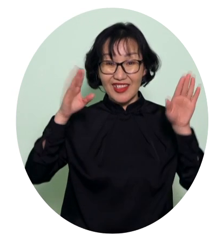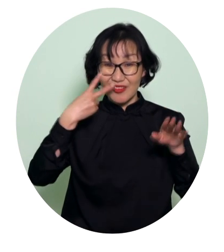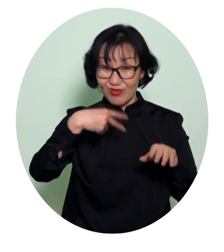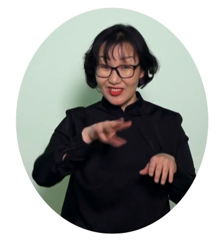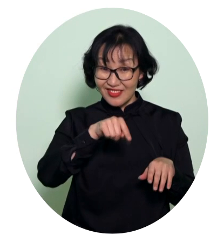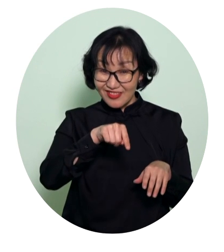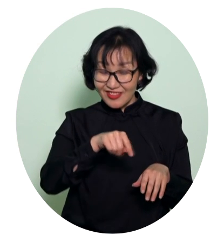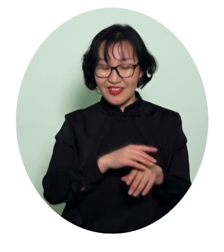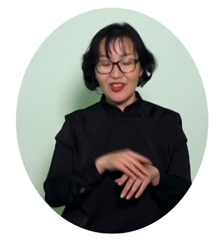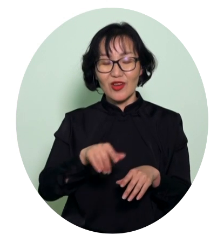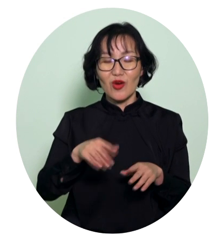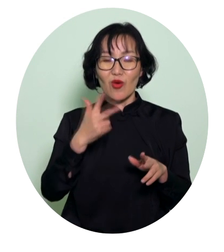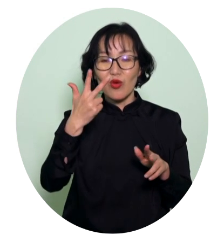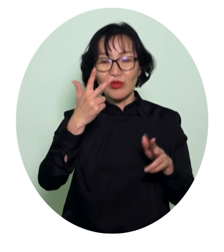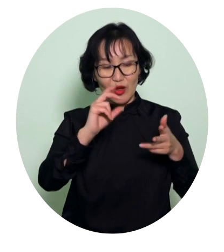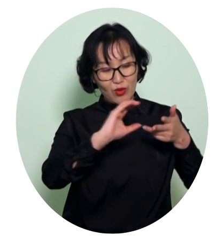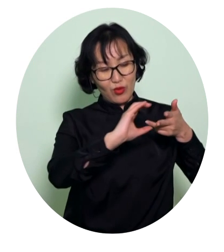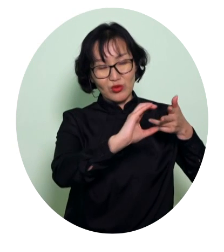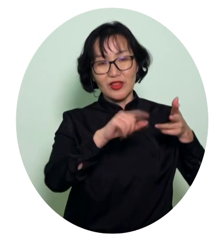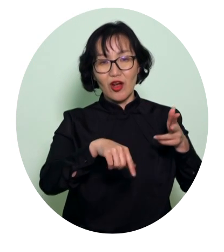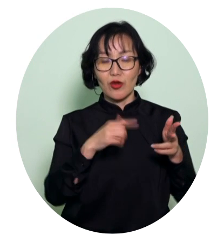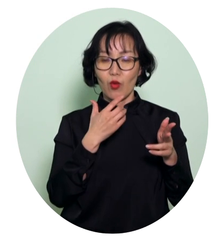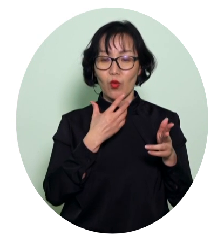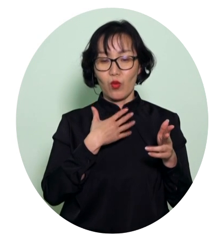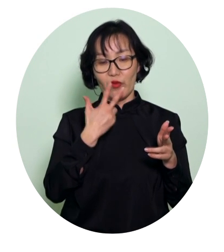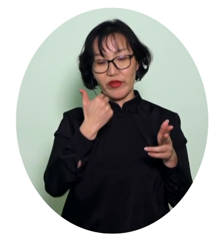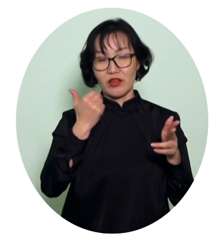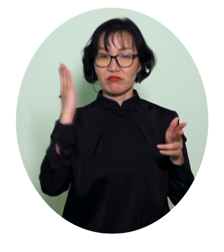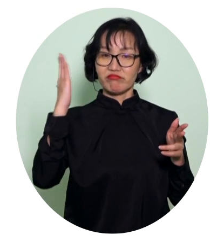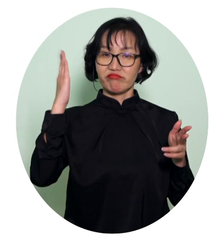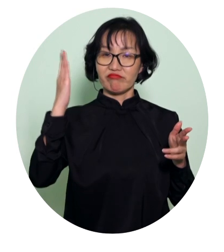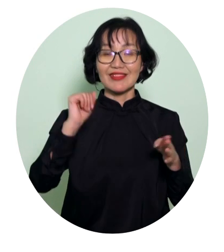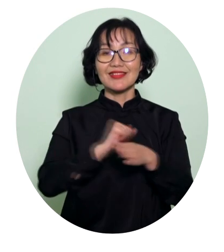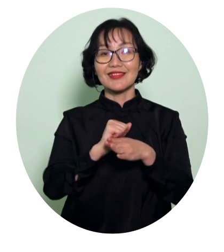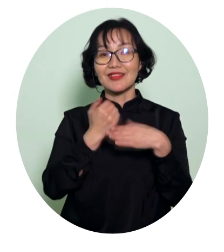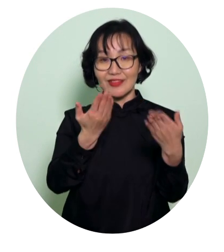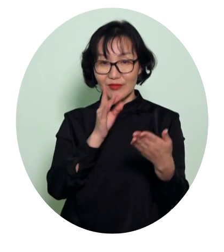үдсэн тэр жилийн наадмын шүлгийнхаа 3 дугаар хэсгийг цөмөрөө уран унших дасгал хийцгээе.